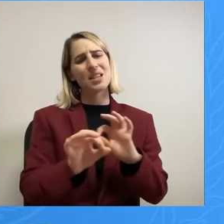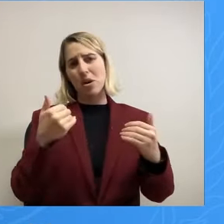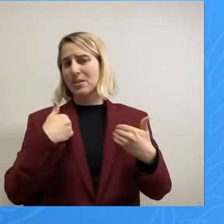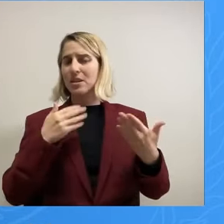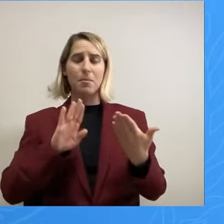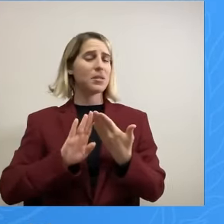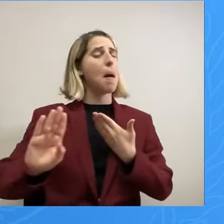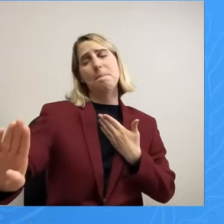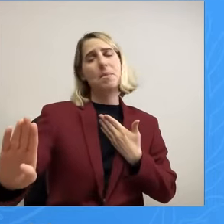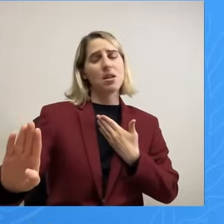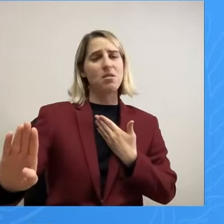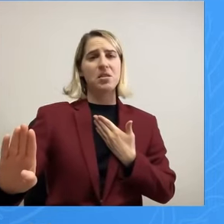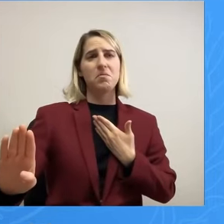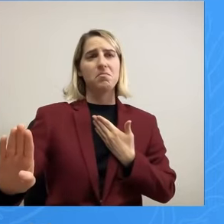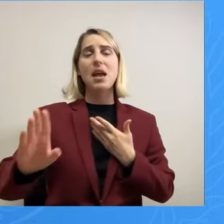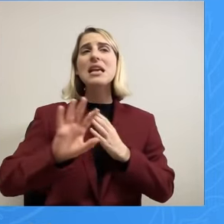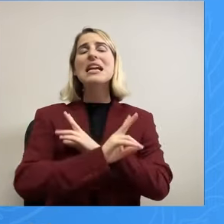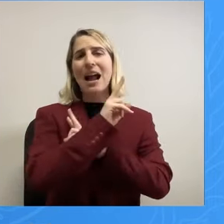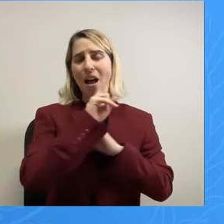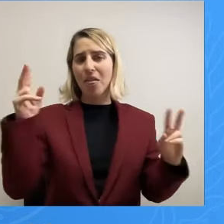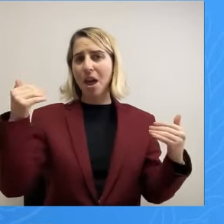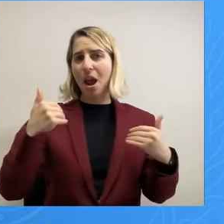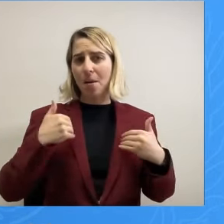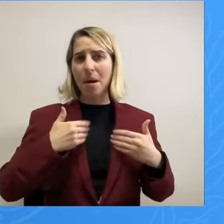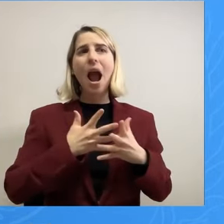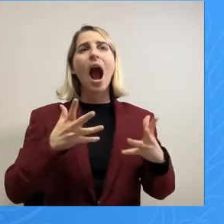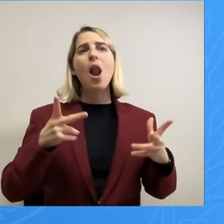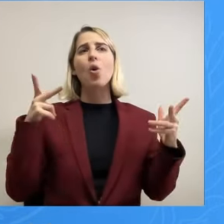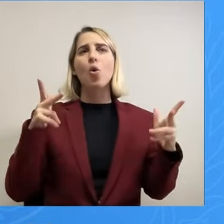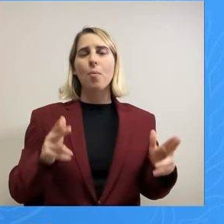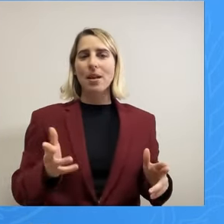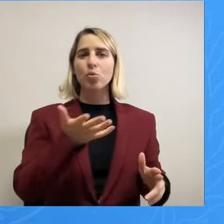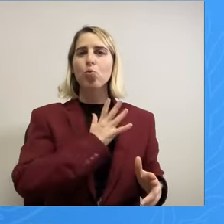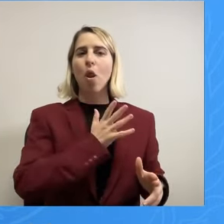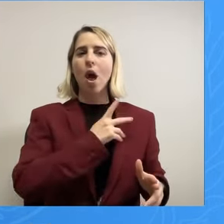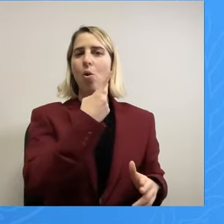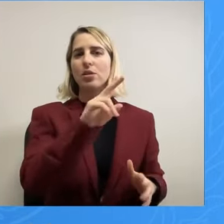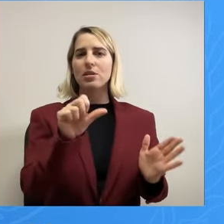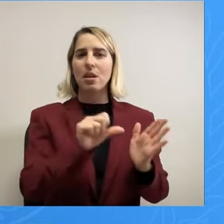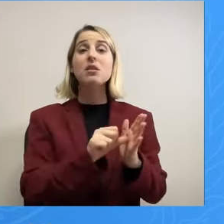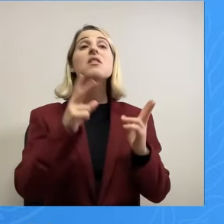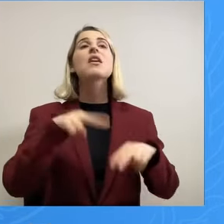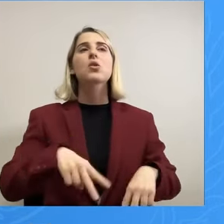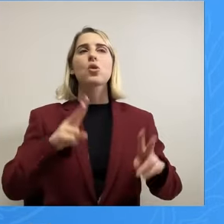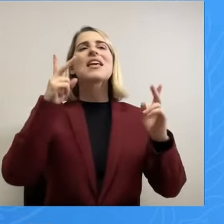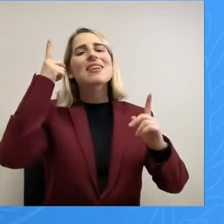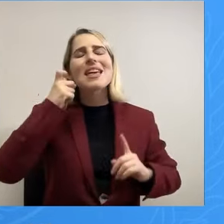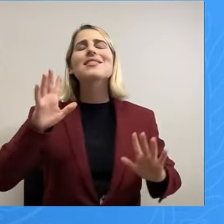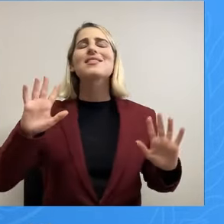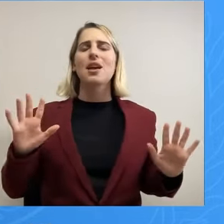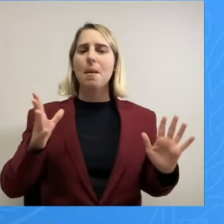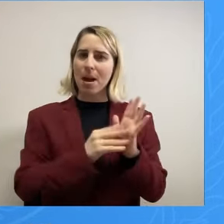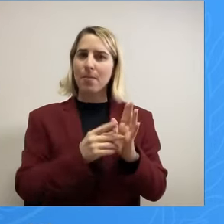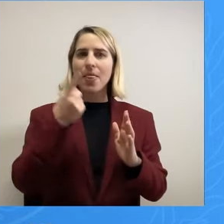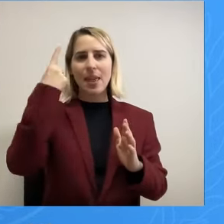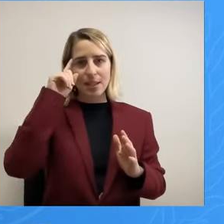πλευρά. Σαφώς ένα μεγάλο κομμάτι του λαού της Αθήνας δεν γνωρίζει, δεν ξέρει. Δεν ξέρει, για παράδειγμα,